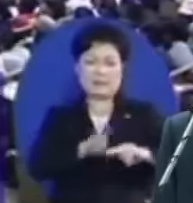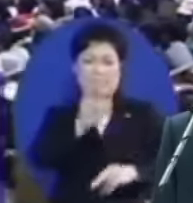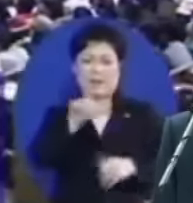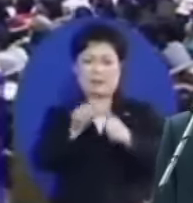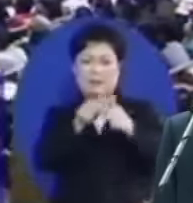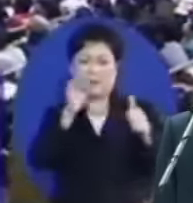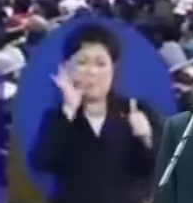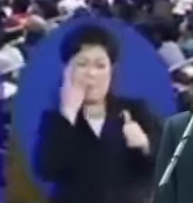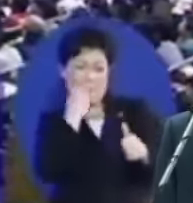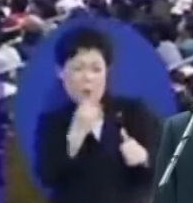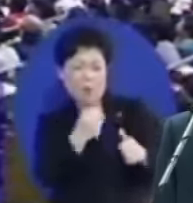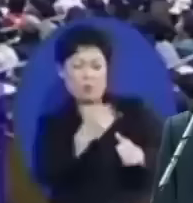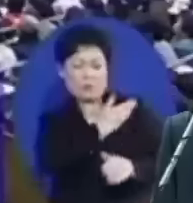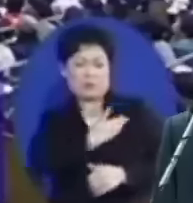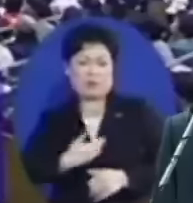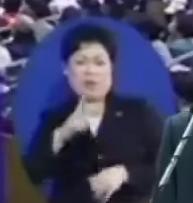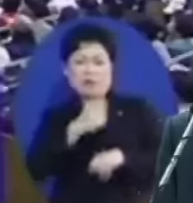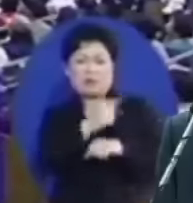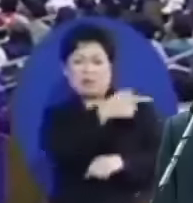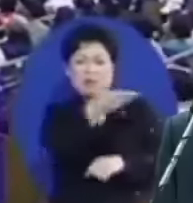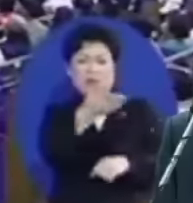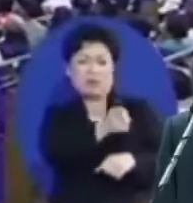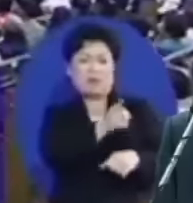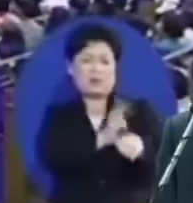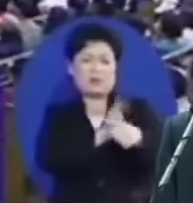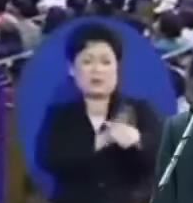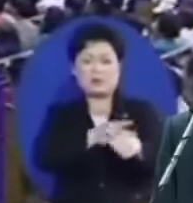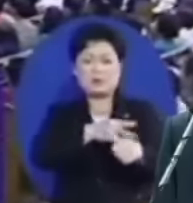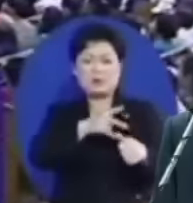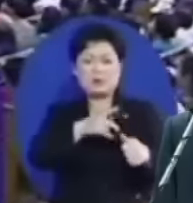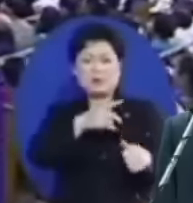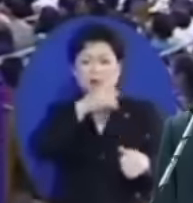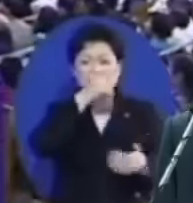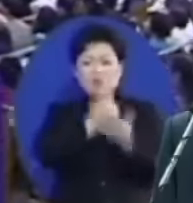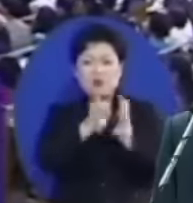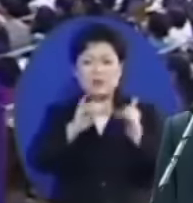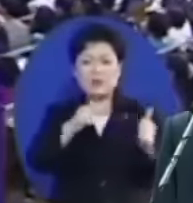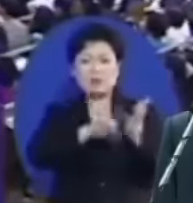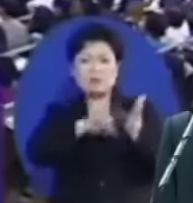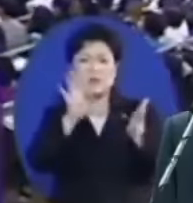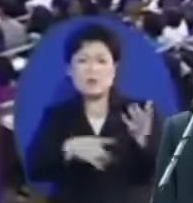그의 제자들에게 이르되 어찌하여 너희 선생은 세리와 죄인들과 함께 잡수느냐.